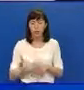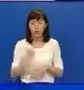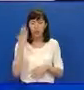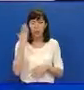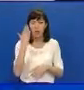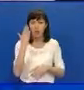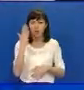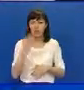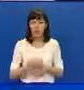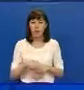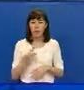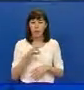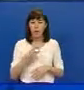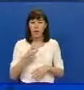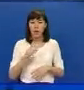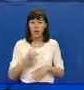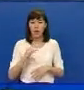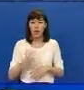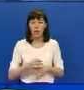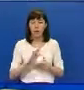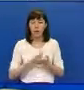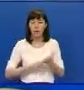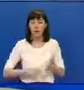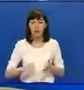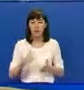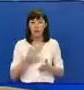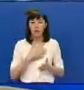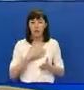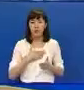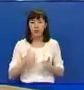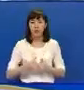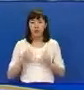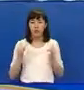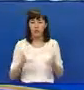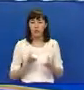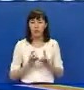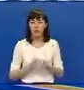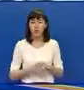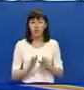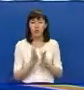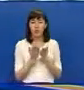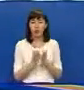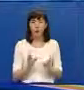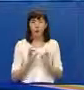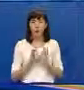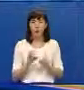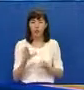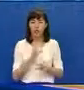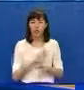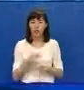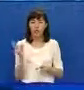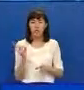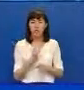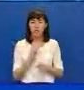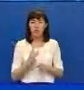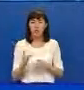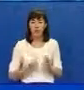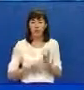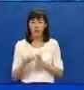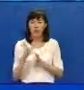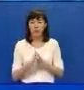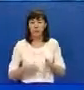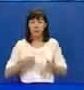тағалаға әз пайғамбарымыз Мұхаммедке деген шексіз махаббаттың құдіретін баяндап, Құран хадистерінен үзінді оқыды. Дін исламды дінге кеткендер